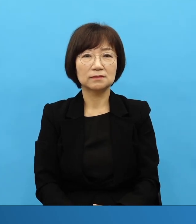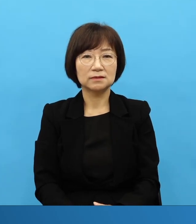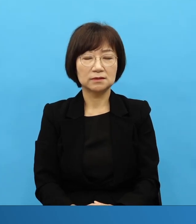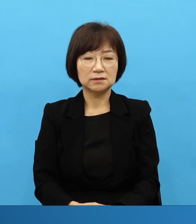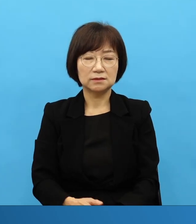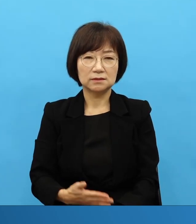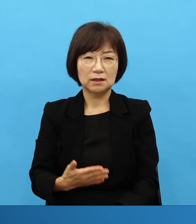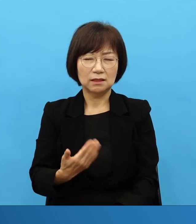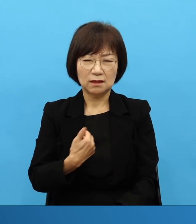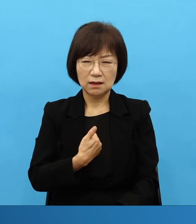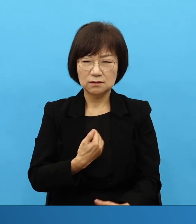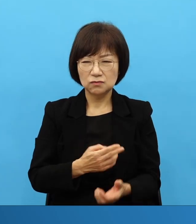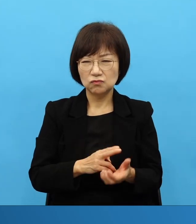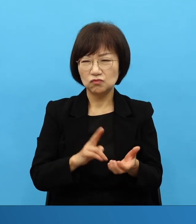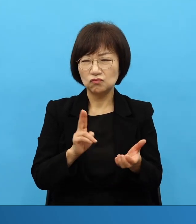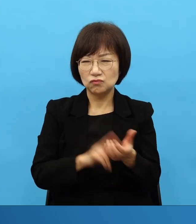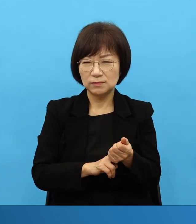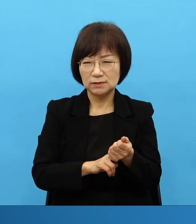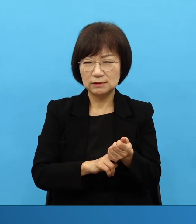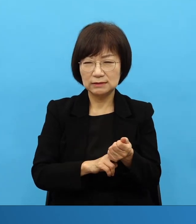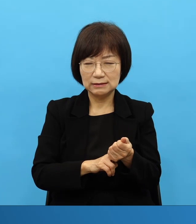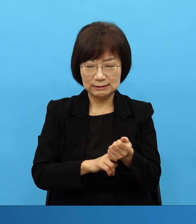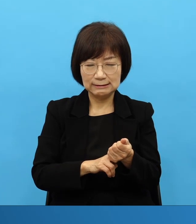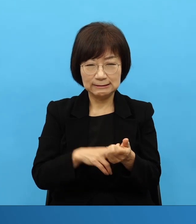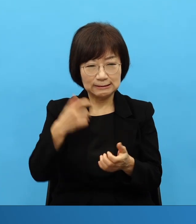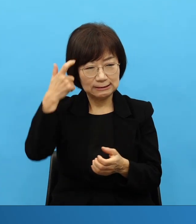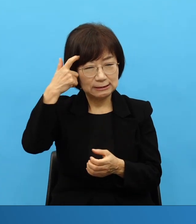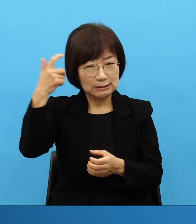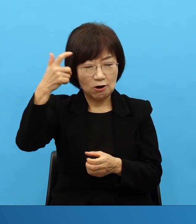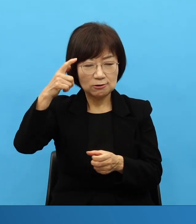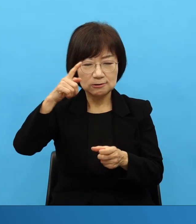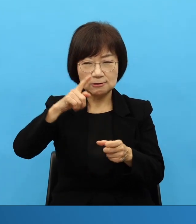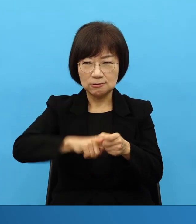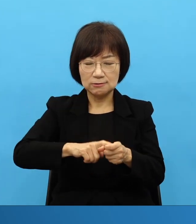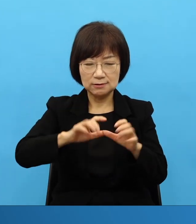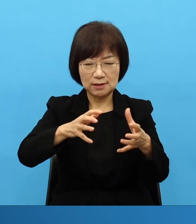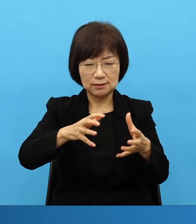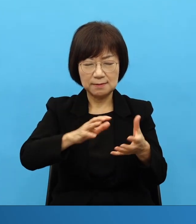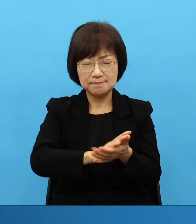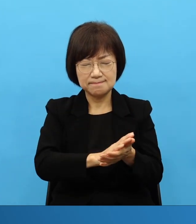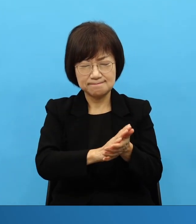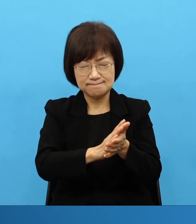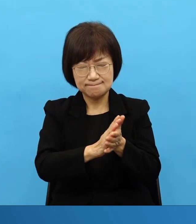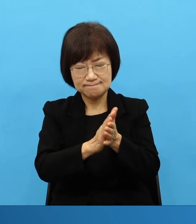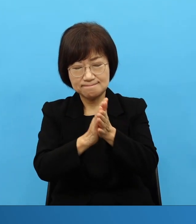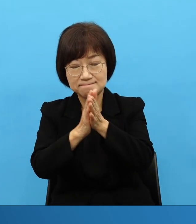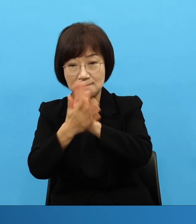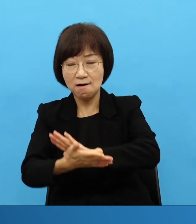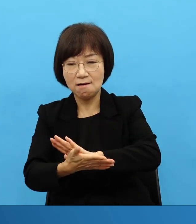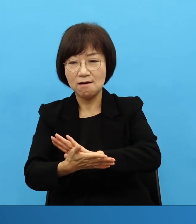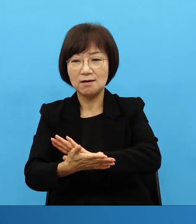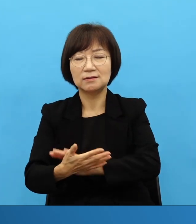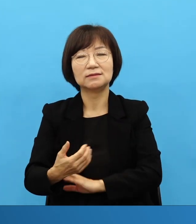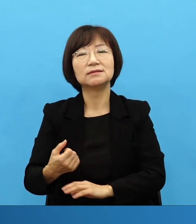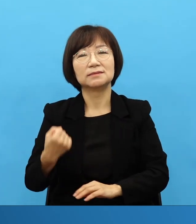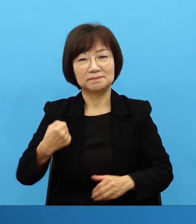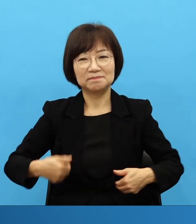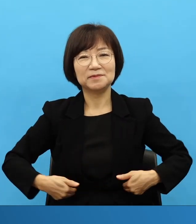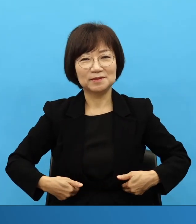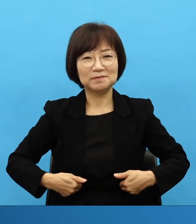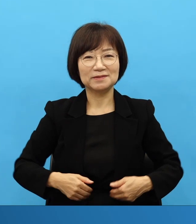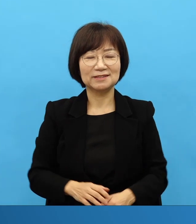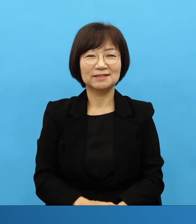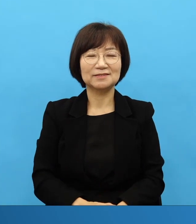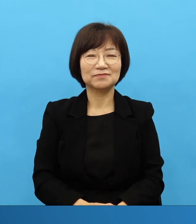뒤바꾸는 영적 세계입니다. It is a spiritual realm that completely overturns 잡았어요. my spiritual hidden background. 여러분 그냥 언약이